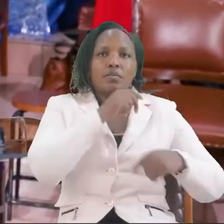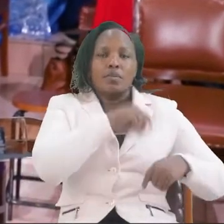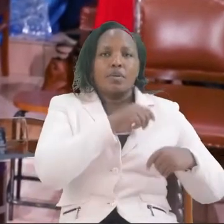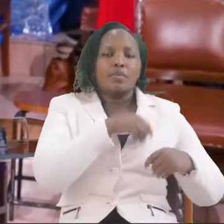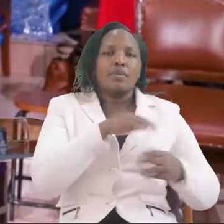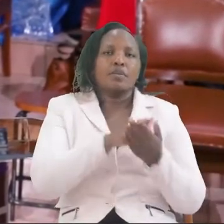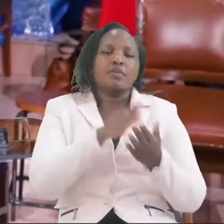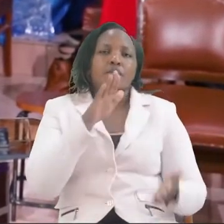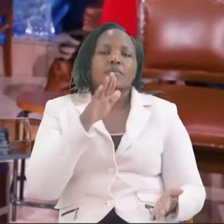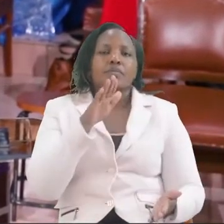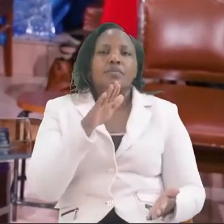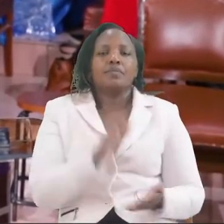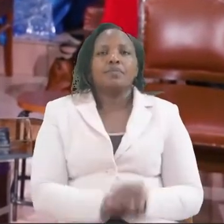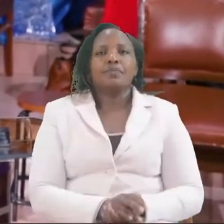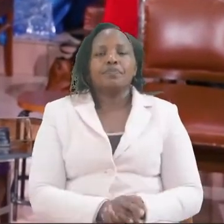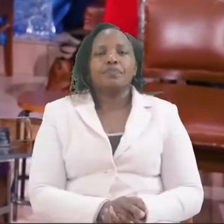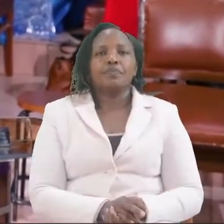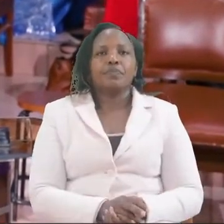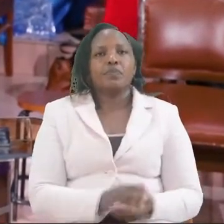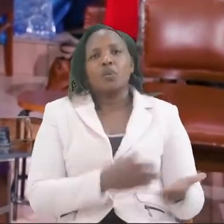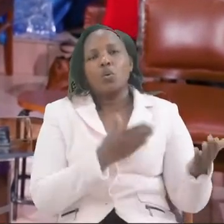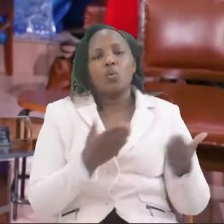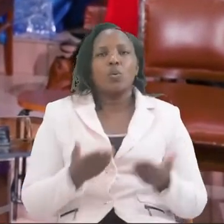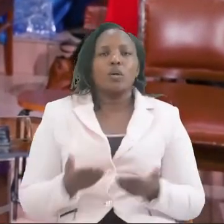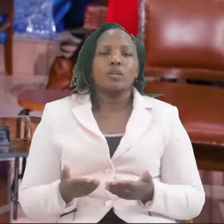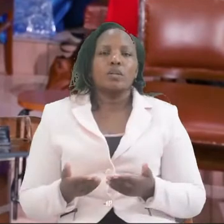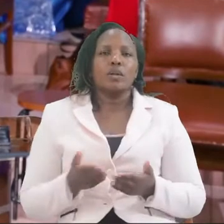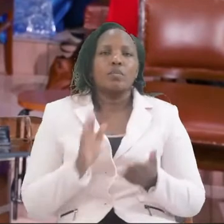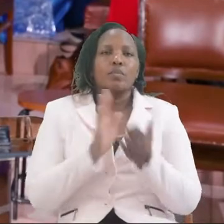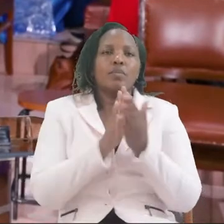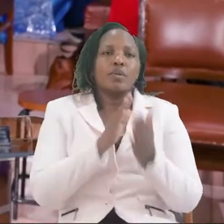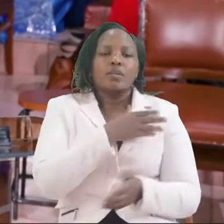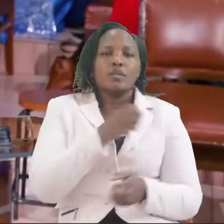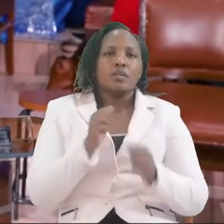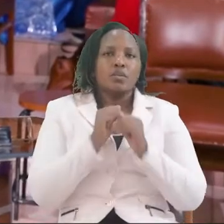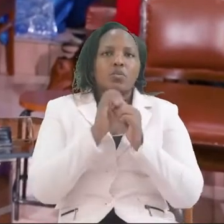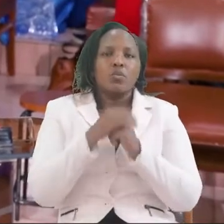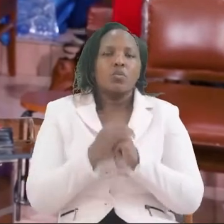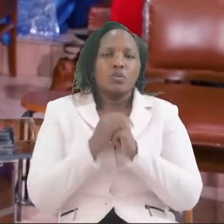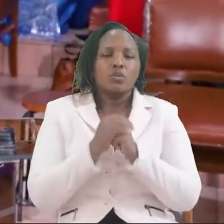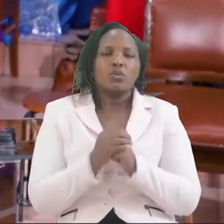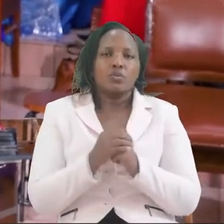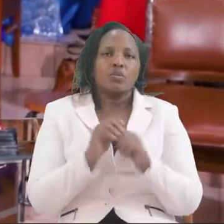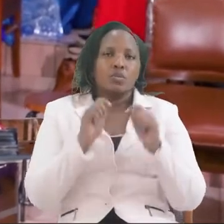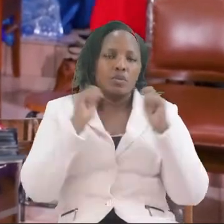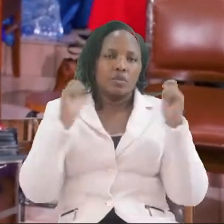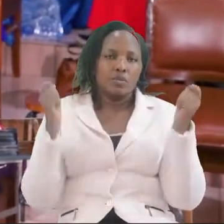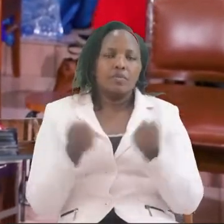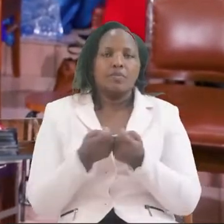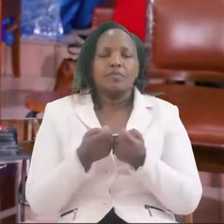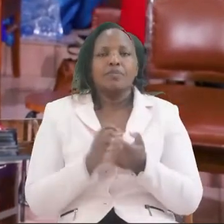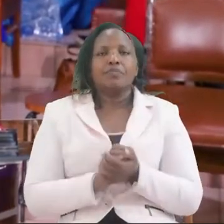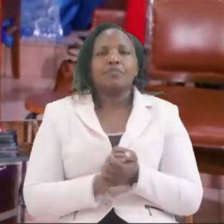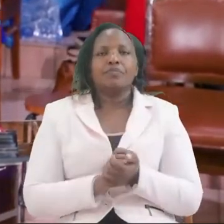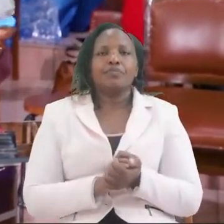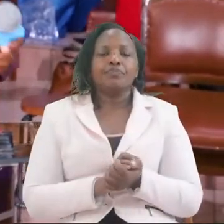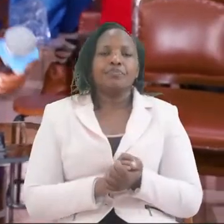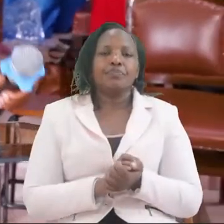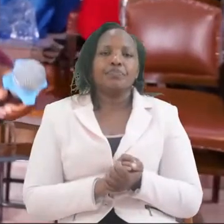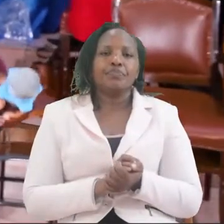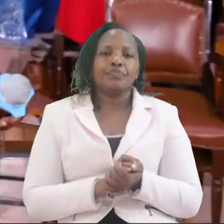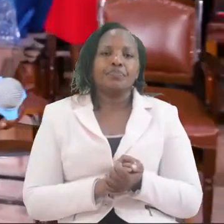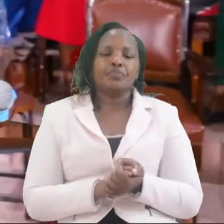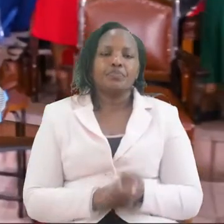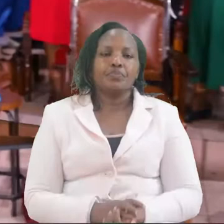Bwana asifiwe. Amen. Sasa tutawakaribisha kikundi cha kusifu na kuabidi, kuabudu.